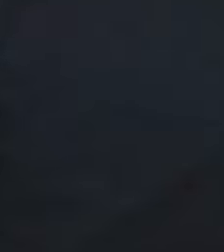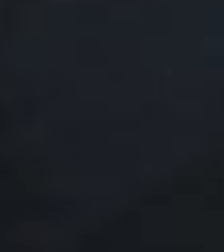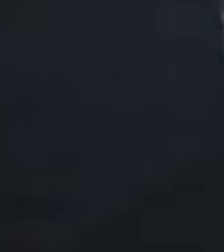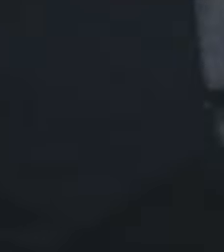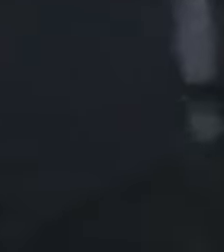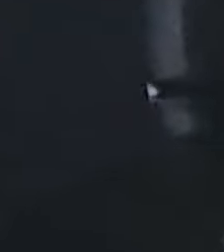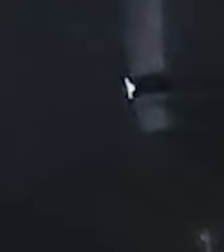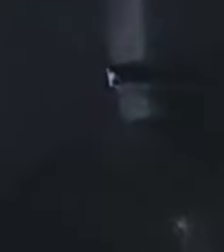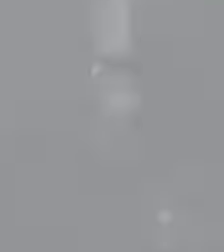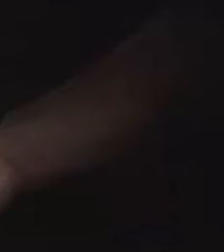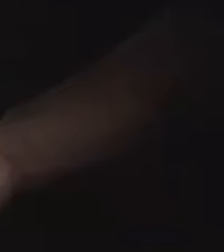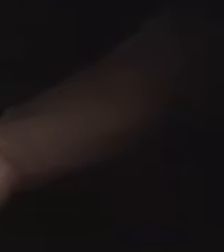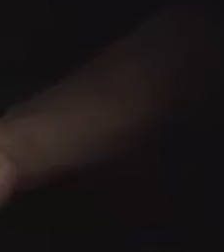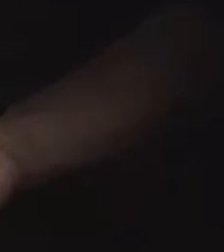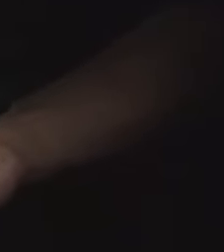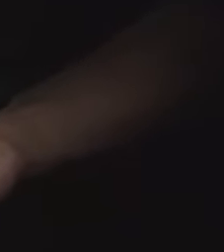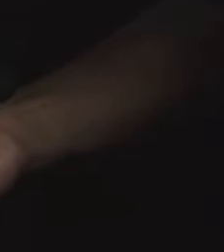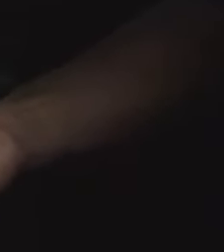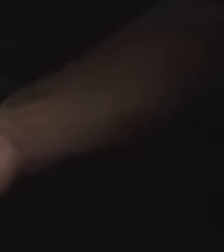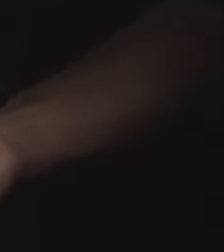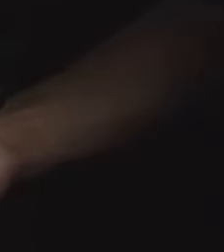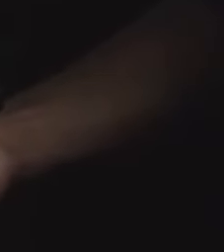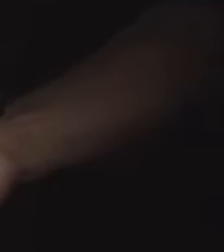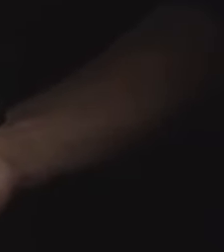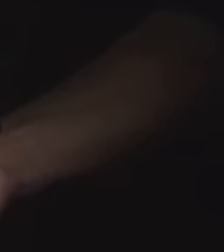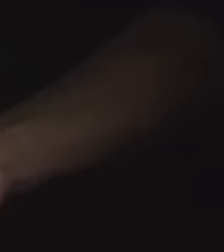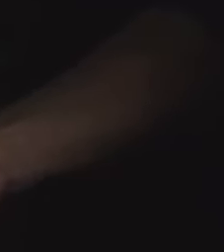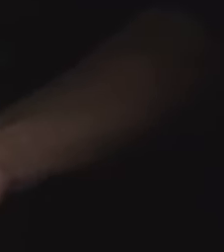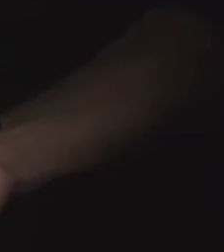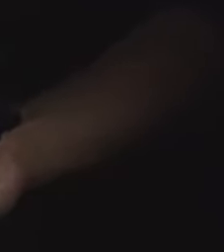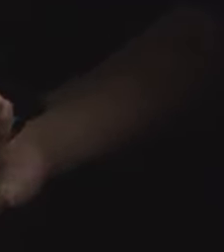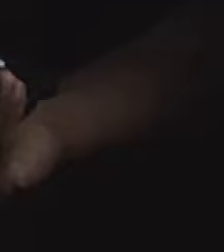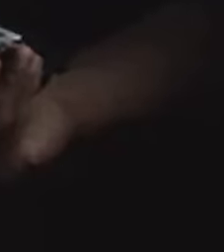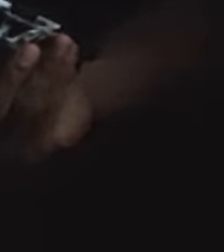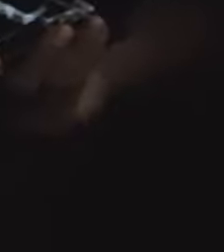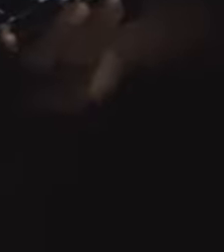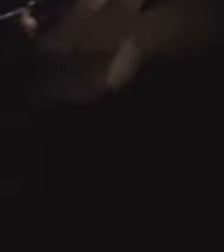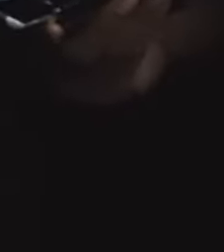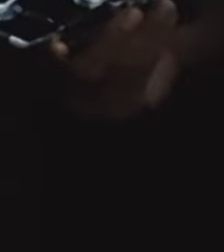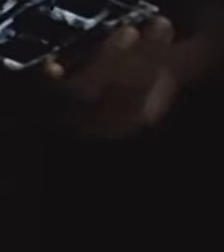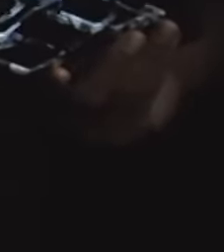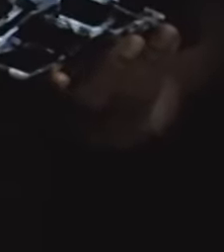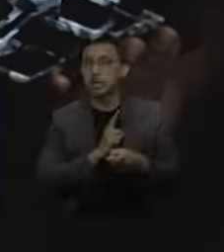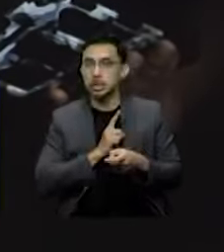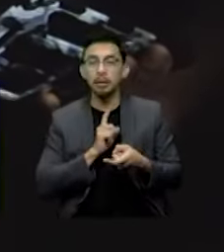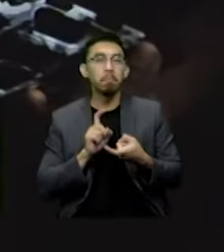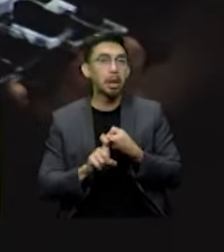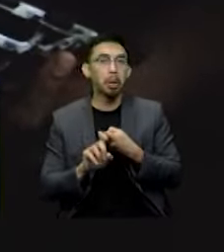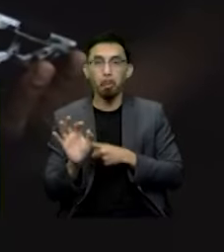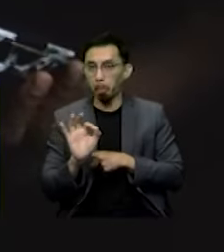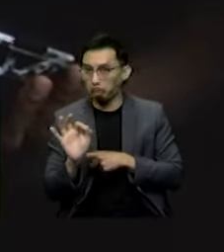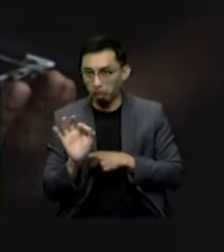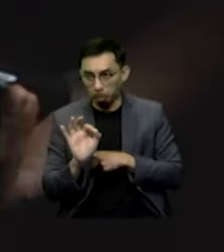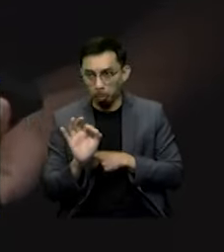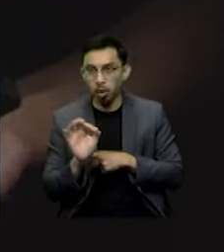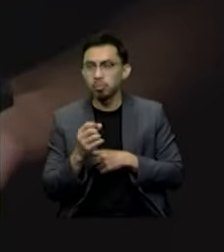hidupnya. Saya hidupnya sekarang sendirian, nggak ada temennya gitu. Terus bilang, loh kok nggak ada